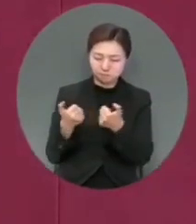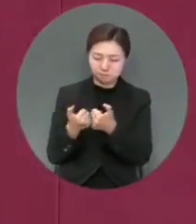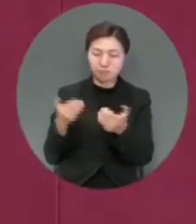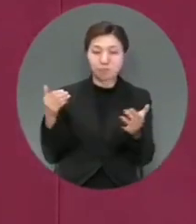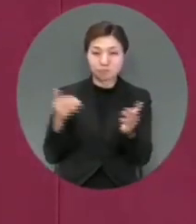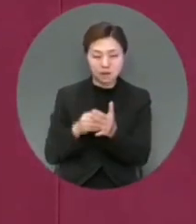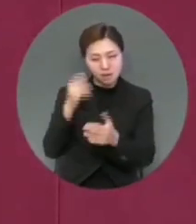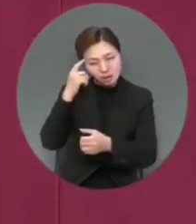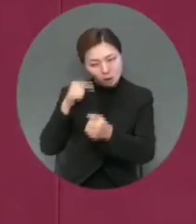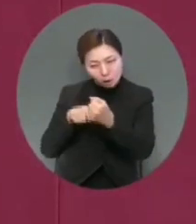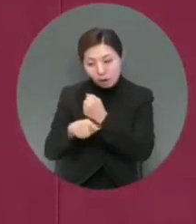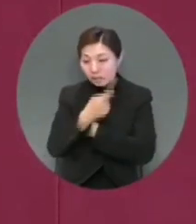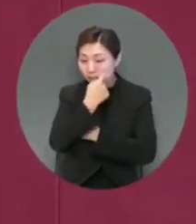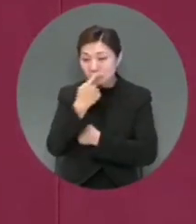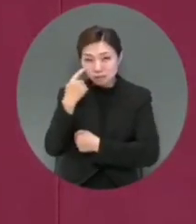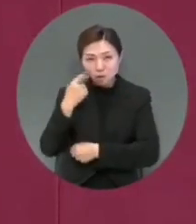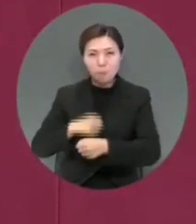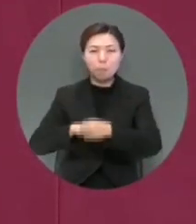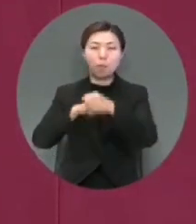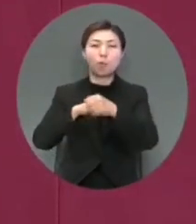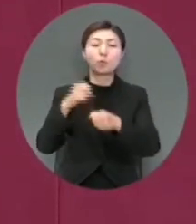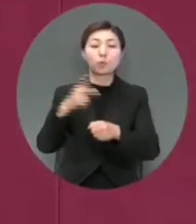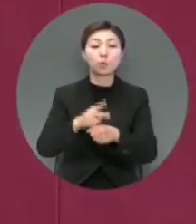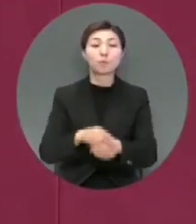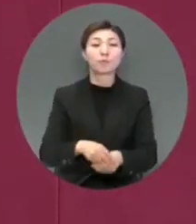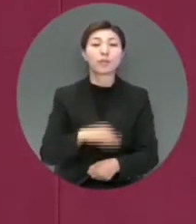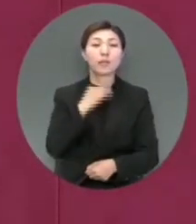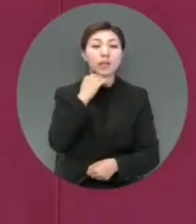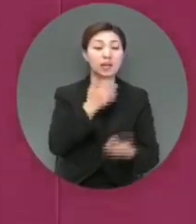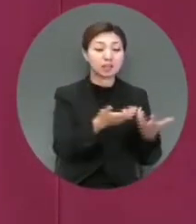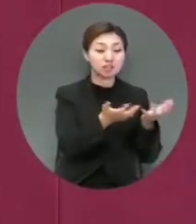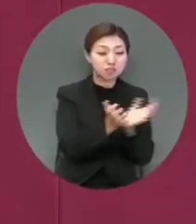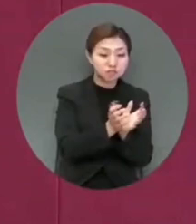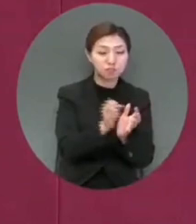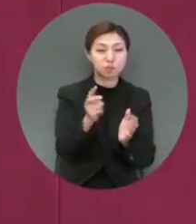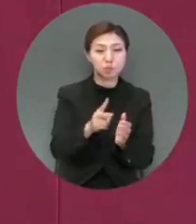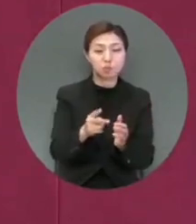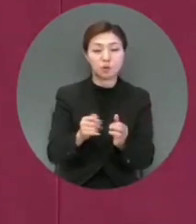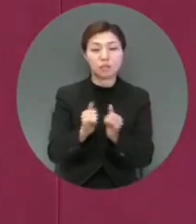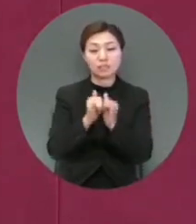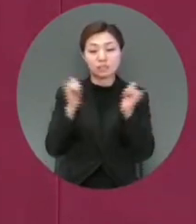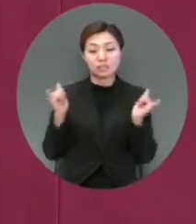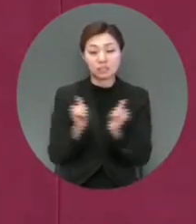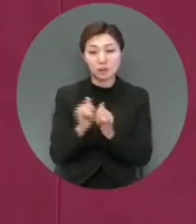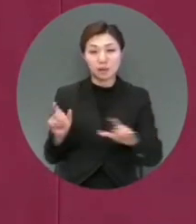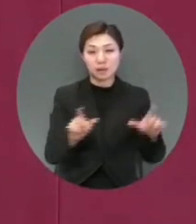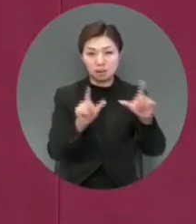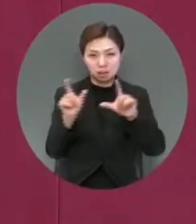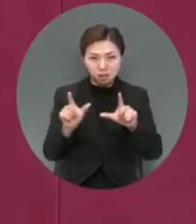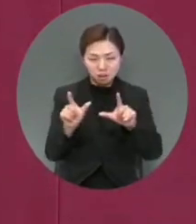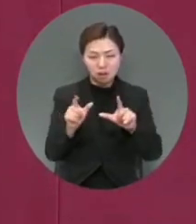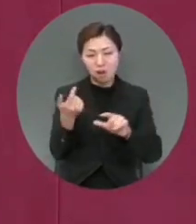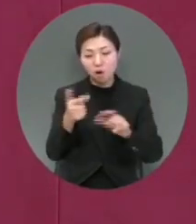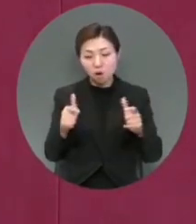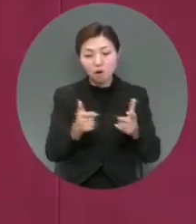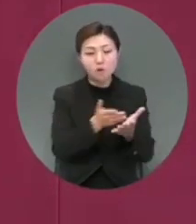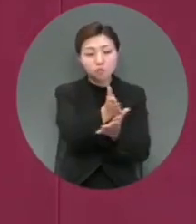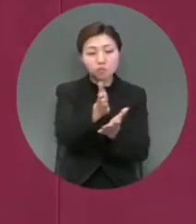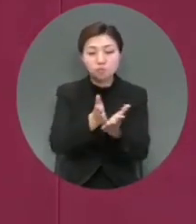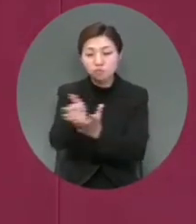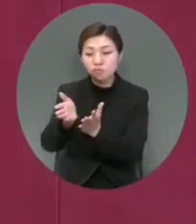24번의 계층별 심층 인터뷰를 통해 국민 의견을 경청하고 여론조사도